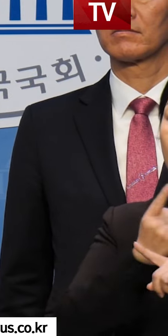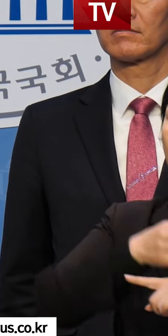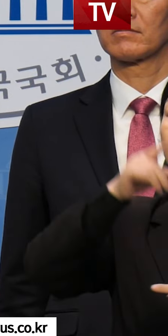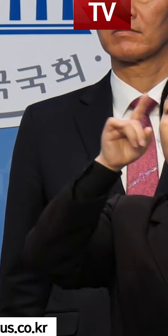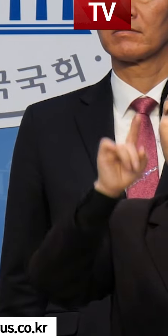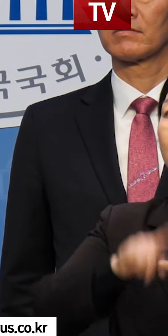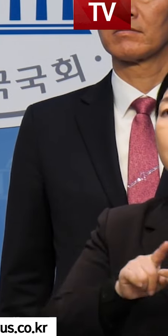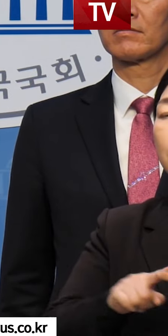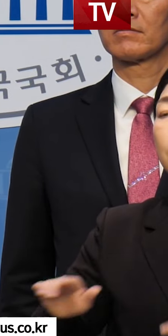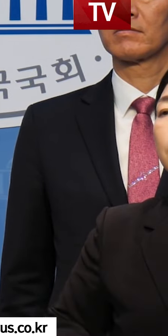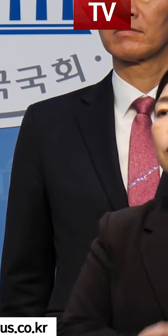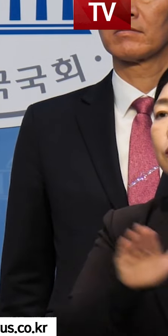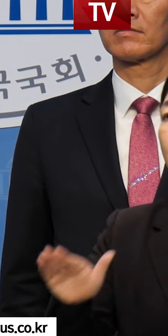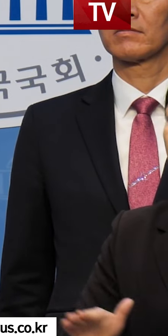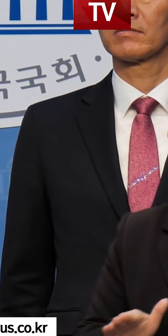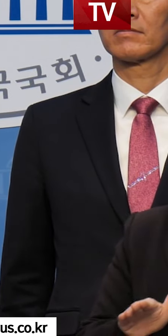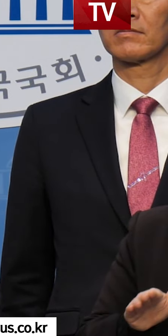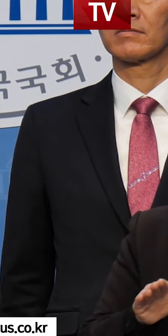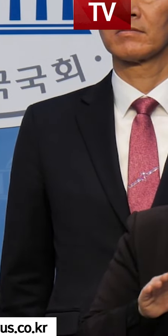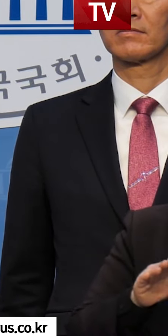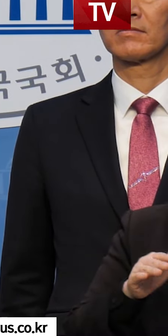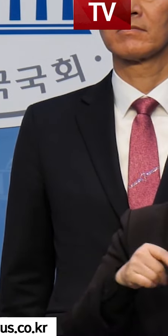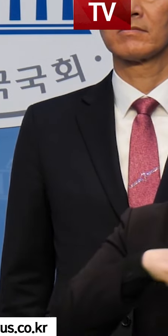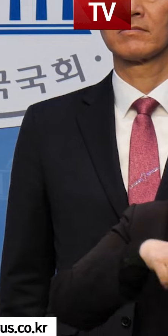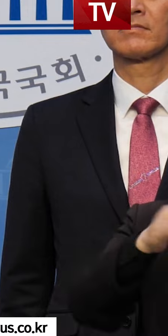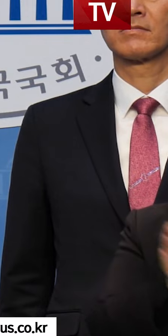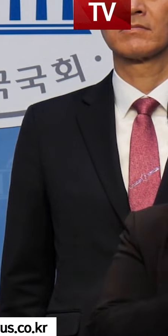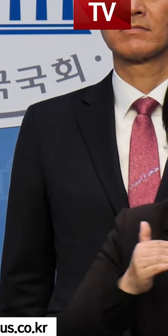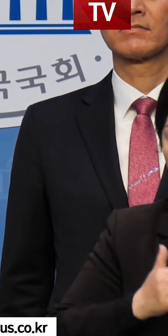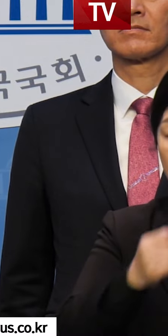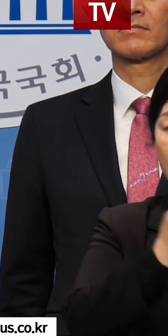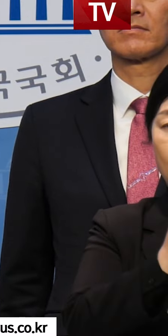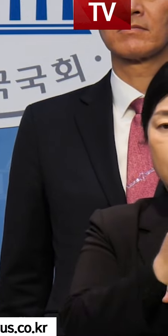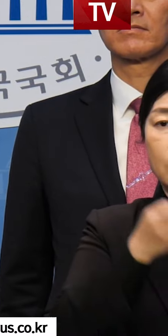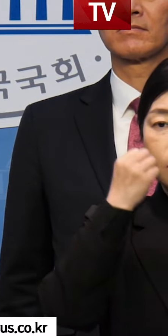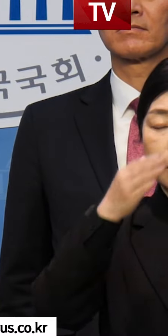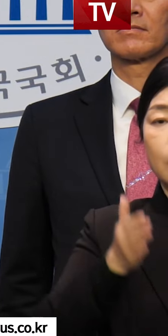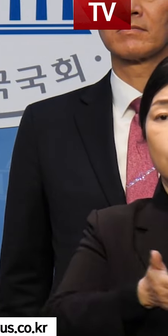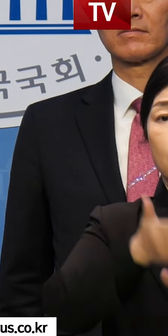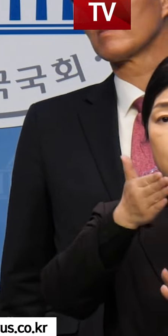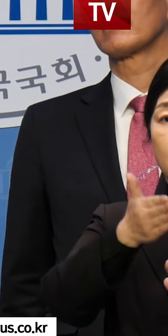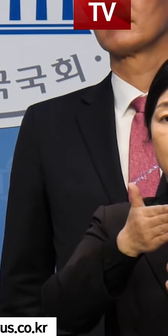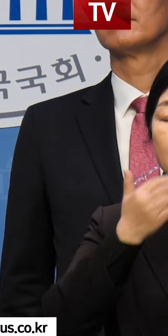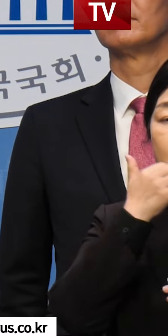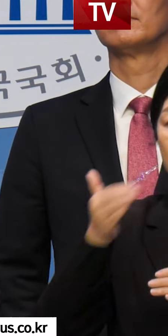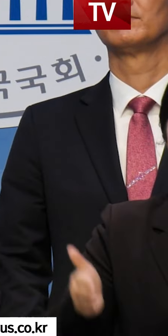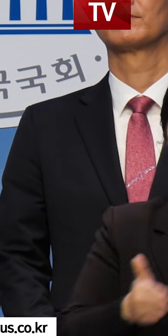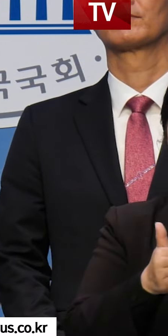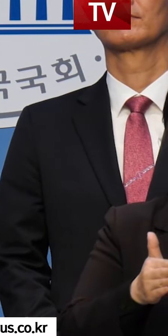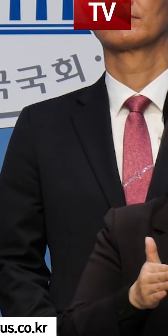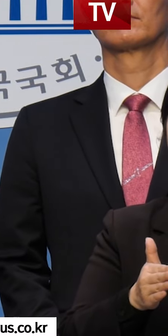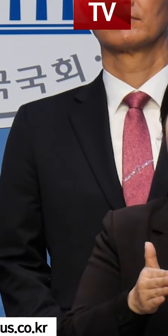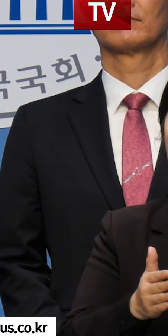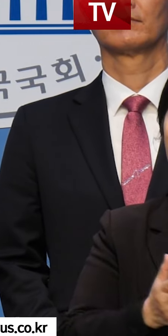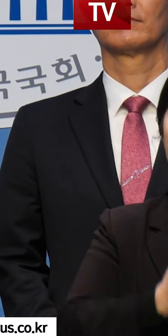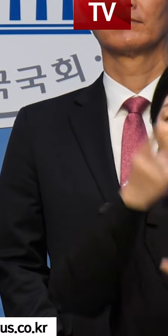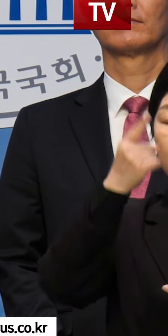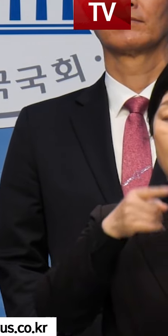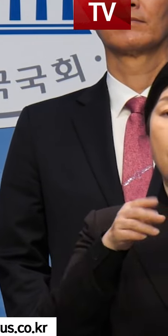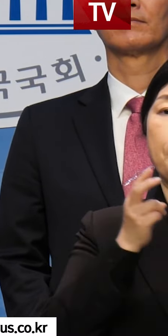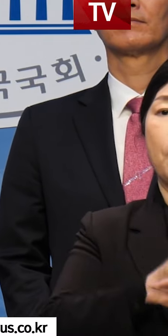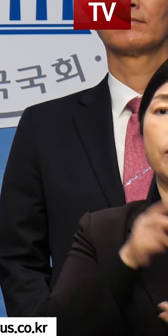관련돼서 저희 당이 추진하고자 하는 뉴시티 혹은 뉴시티 경기도 원샷법에